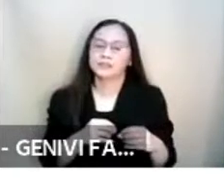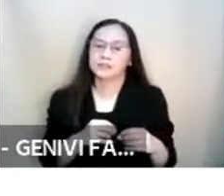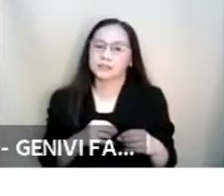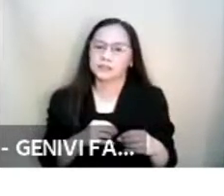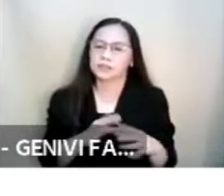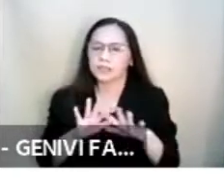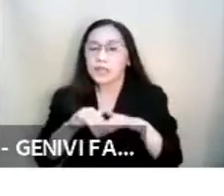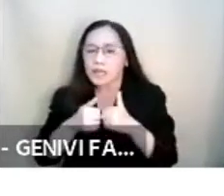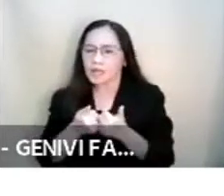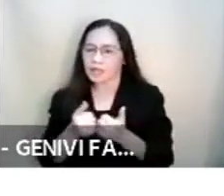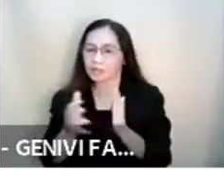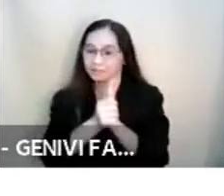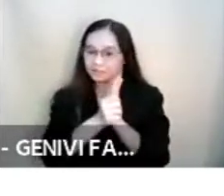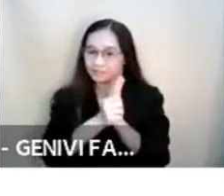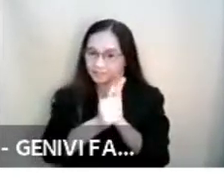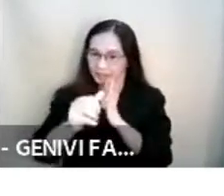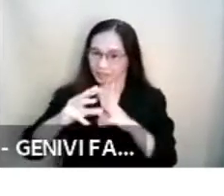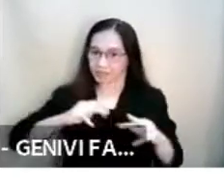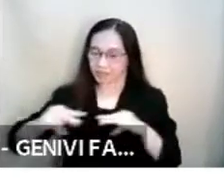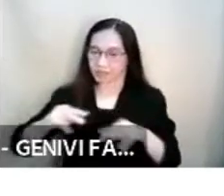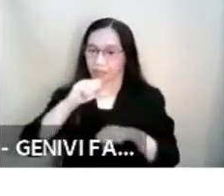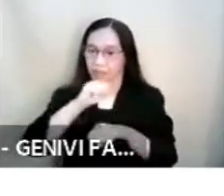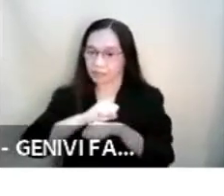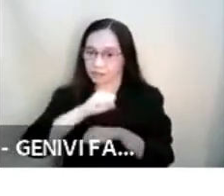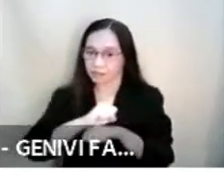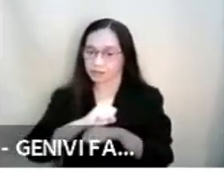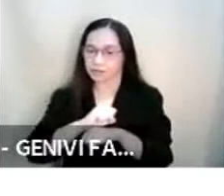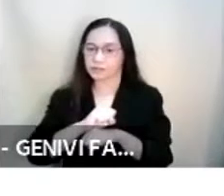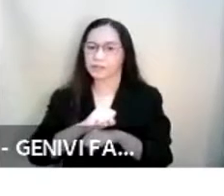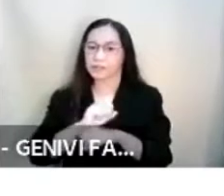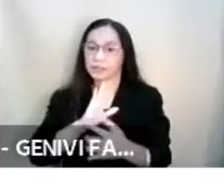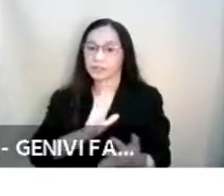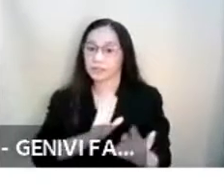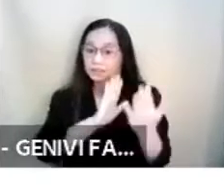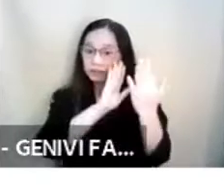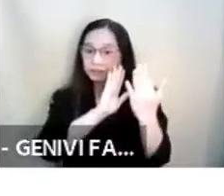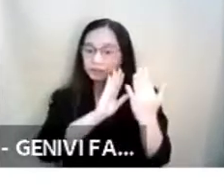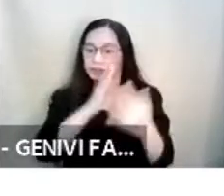paano niya effectively ma-manage yung trabaho na nasa harapan niya.